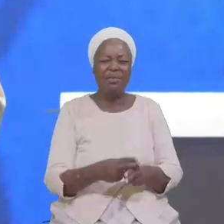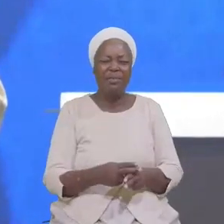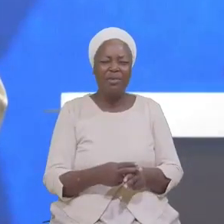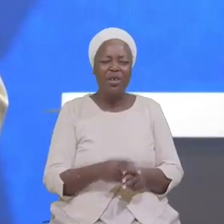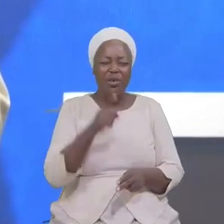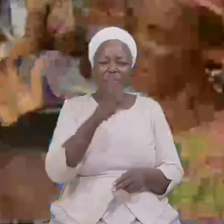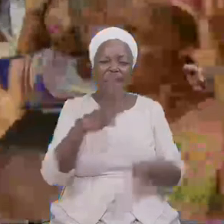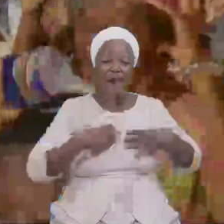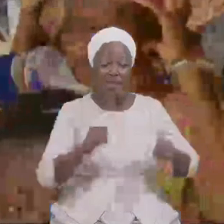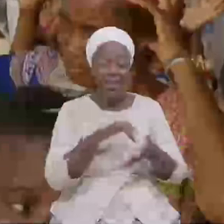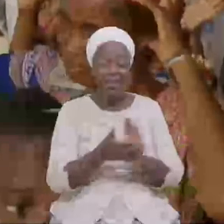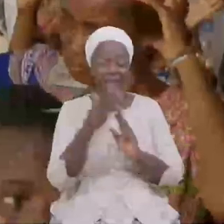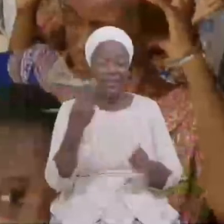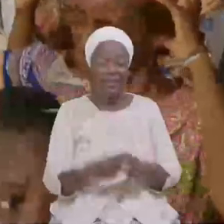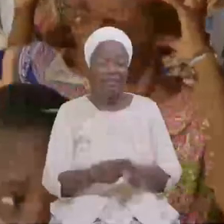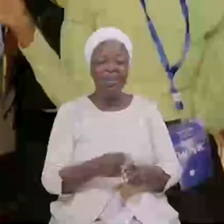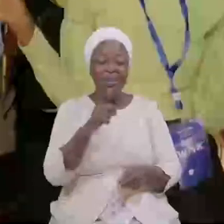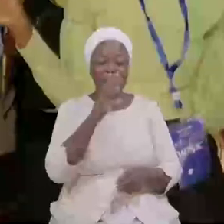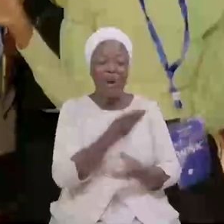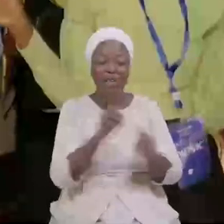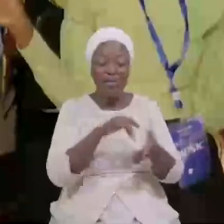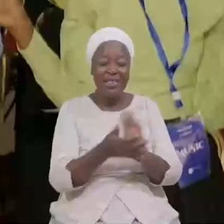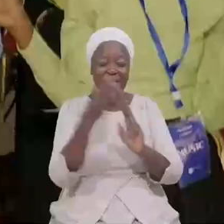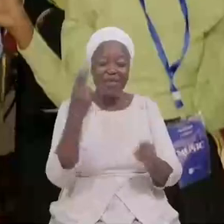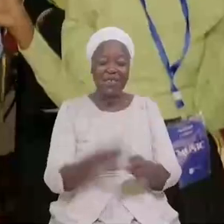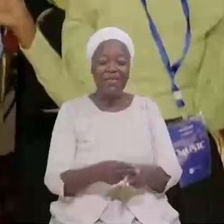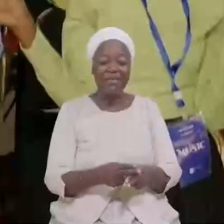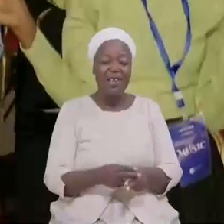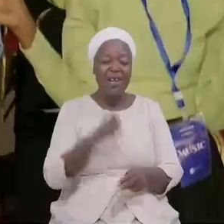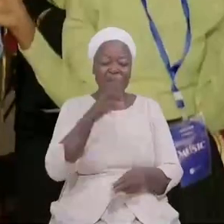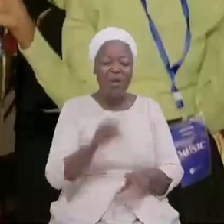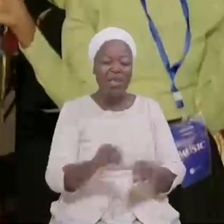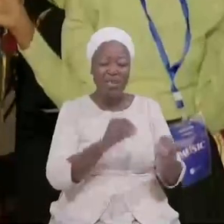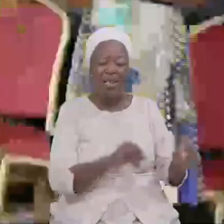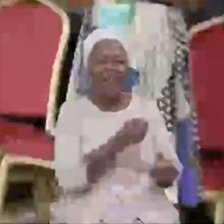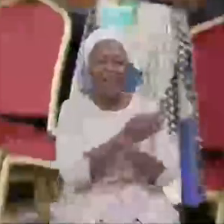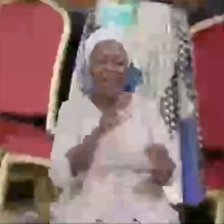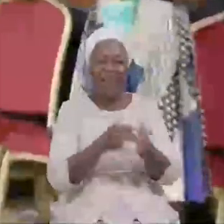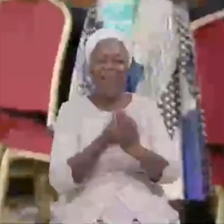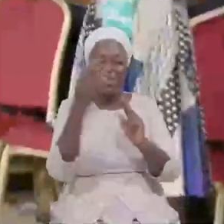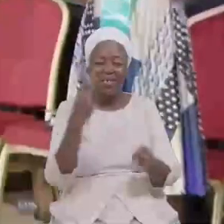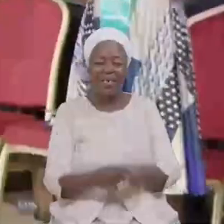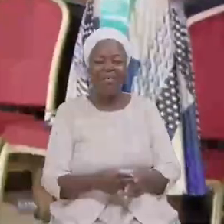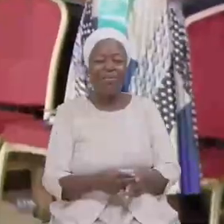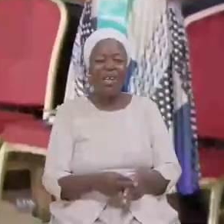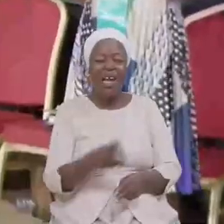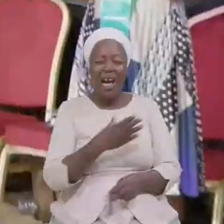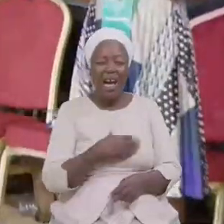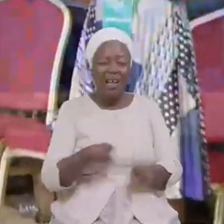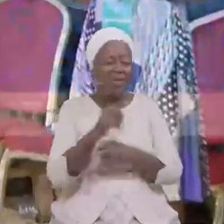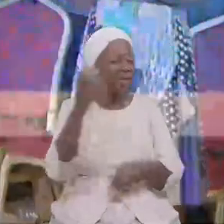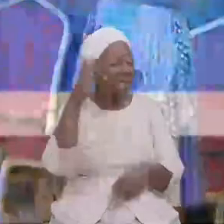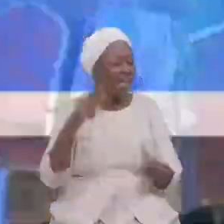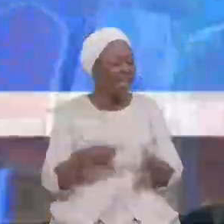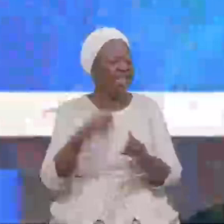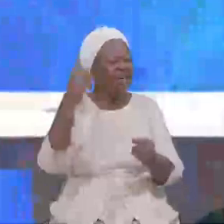guéri. Tu es délivré. Tu es affranchi. Comme tu entends le dernier